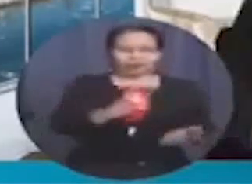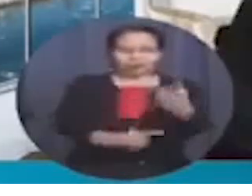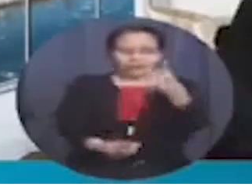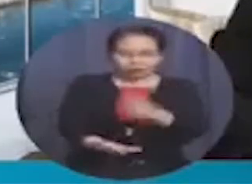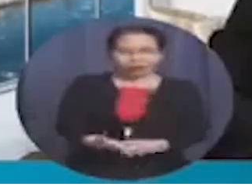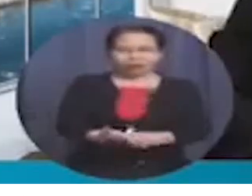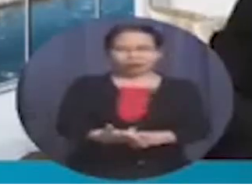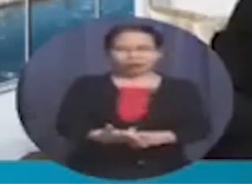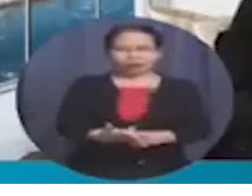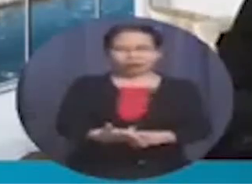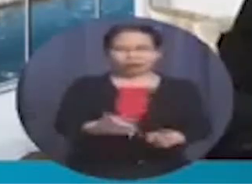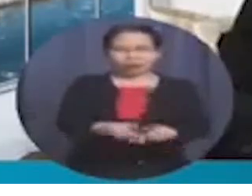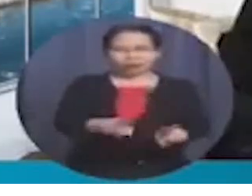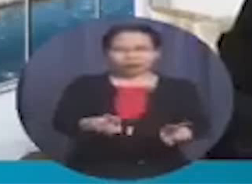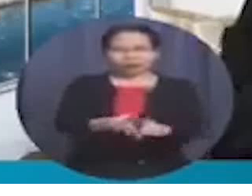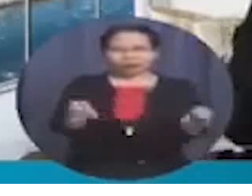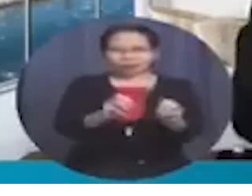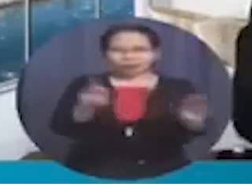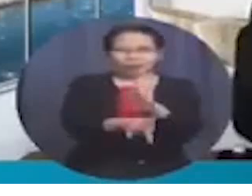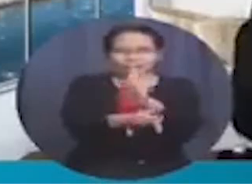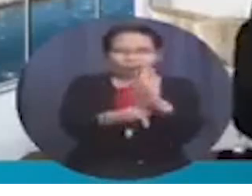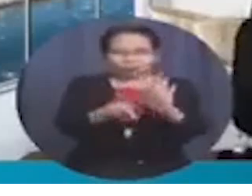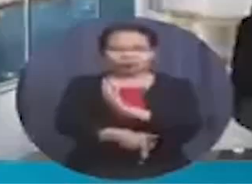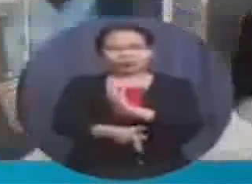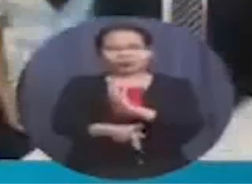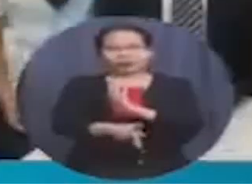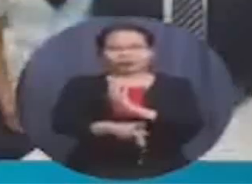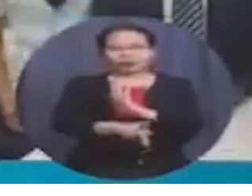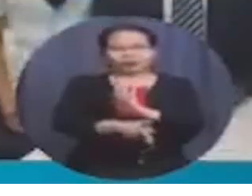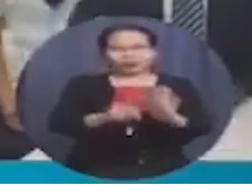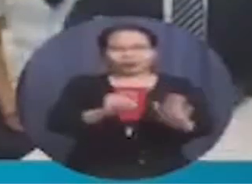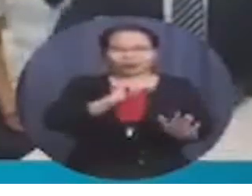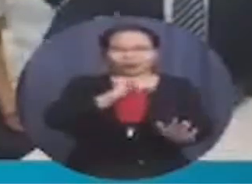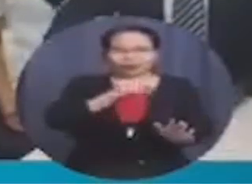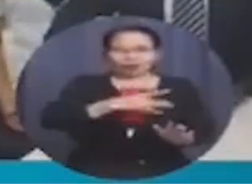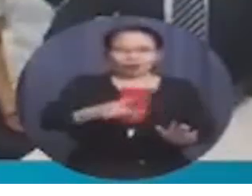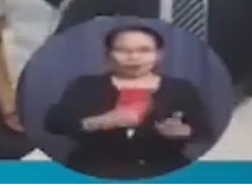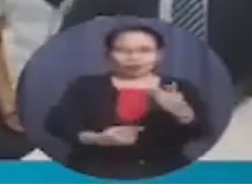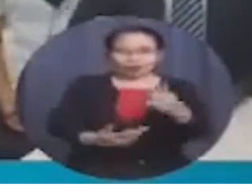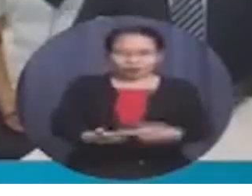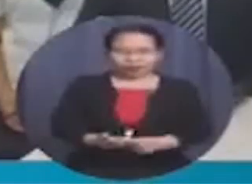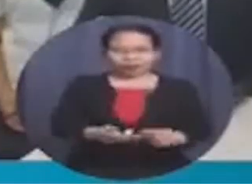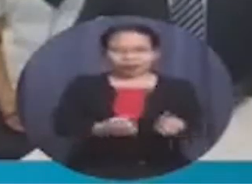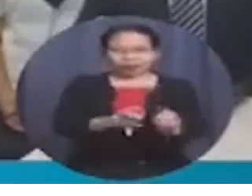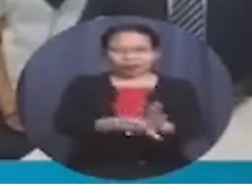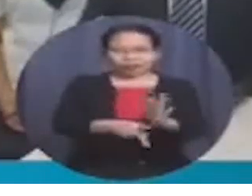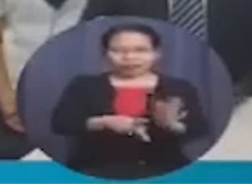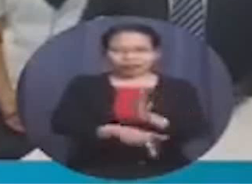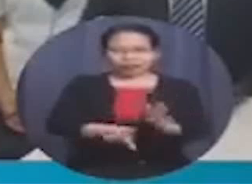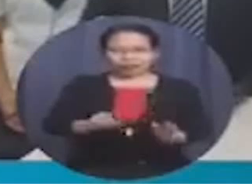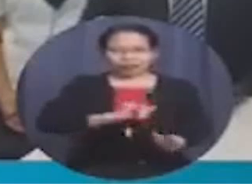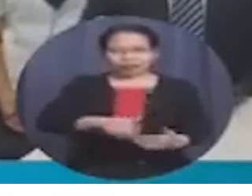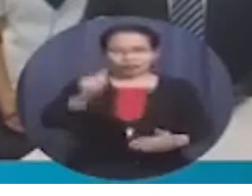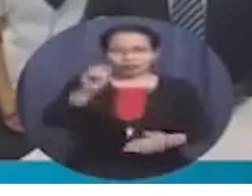lang patayan. Dala na kasi ako sa diskusyon, may patayan eh. Kuntik na ako napatay sa bakulor ng mga iglesia ni